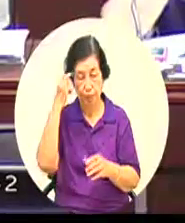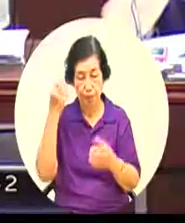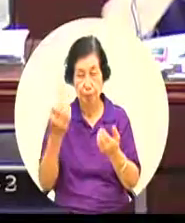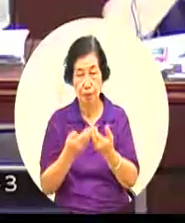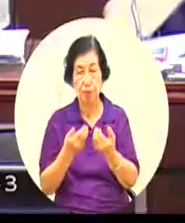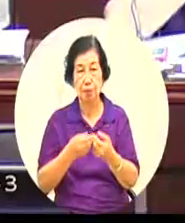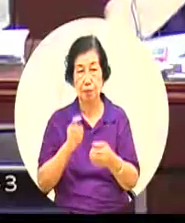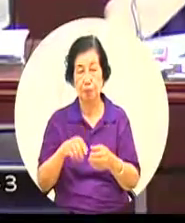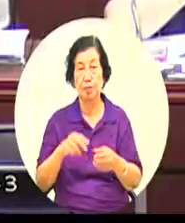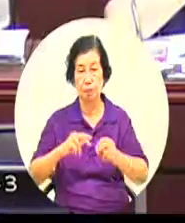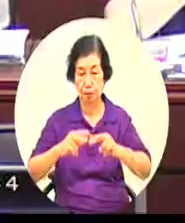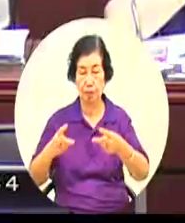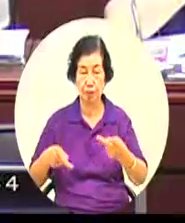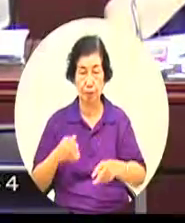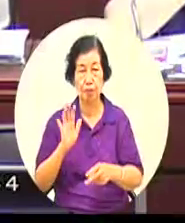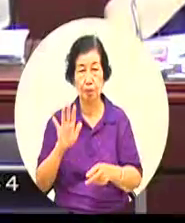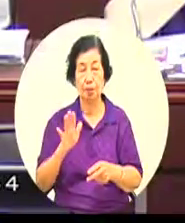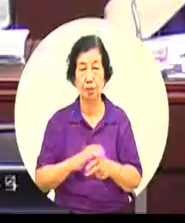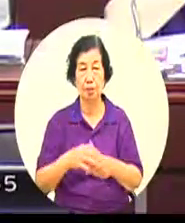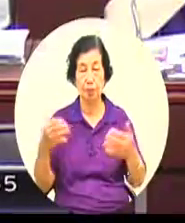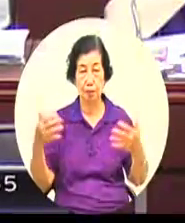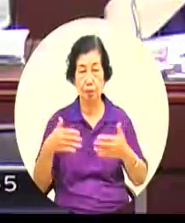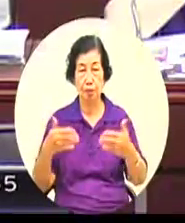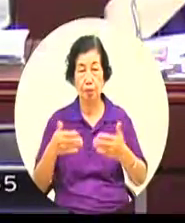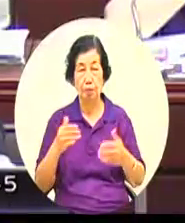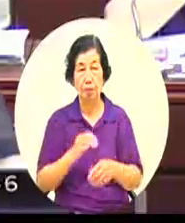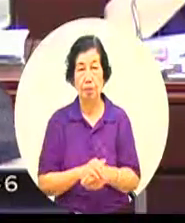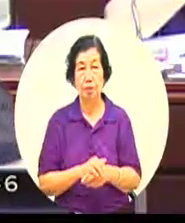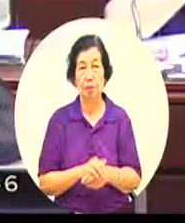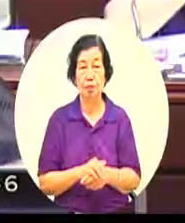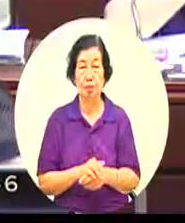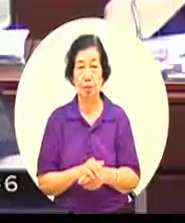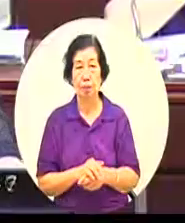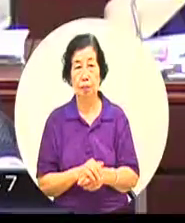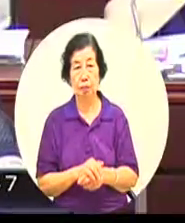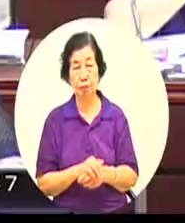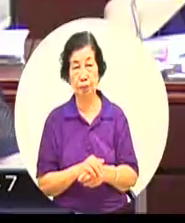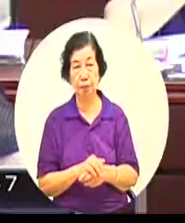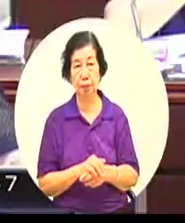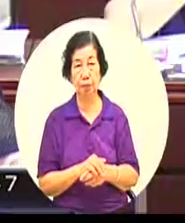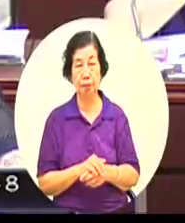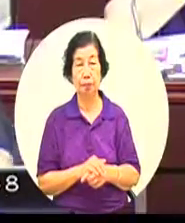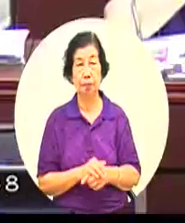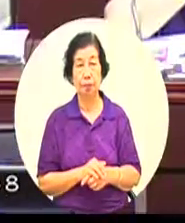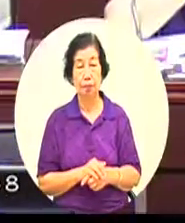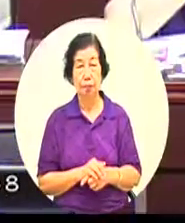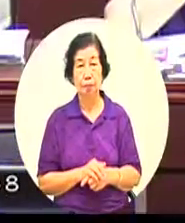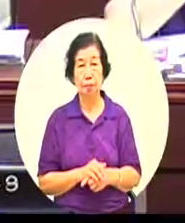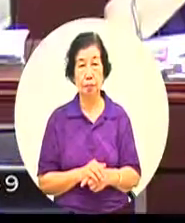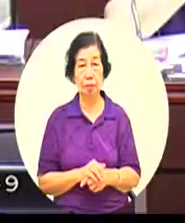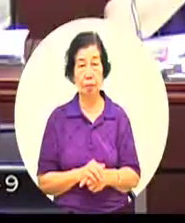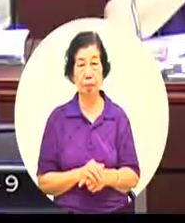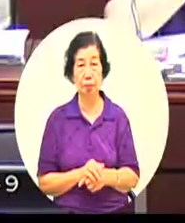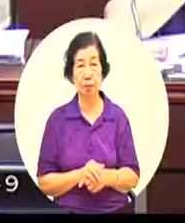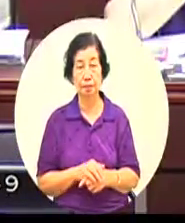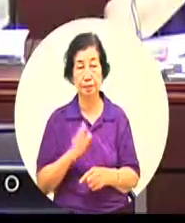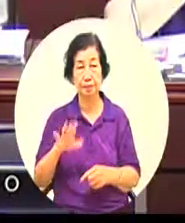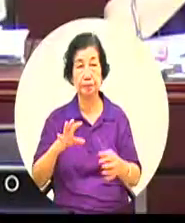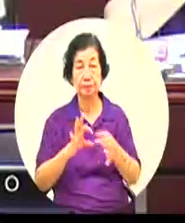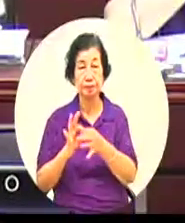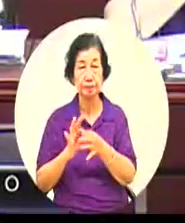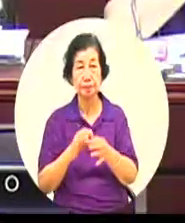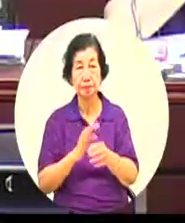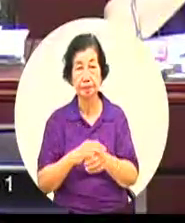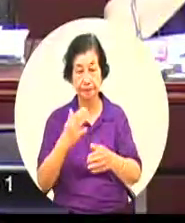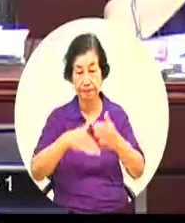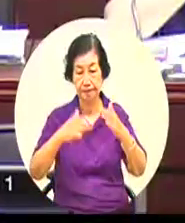予调整，这样子，这是一个问题。所以这个是一个新的一个办法，可以让这个议员知道。议员很关心的就是我们的